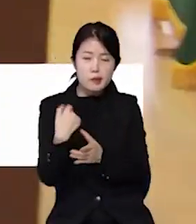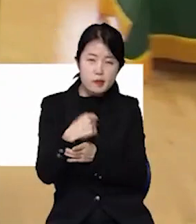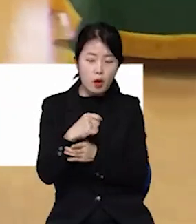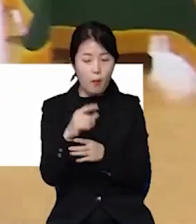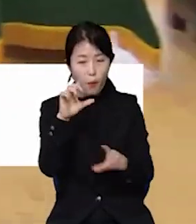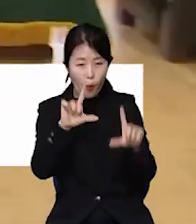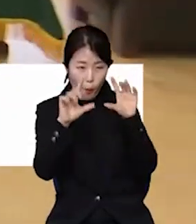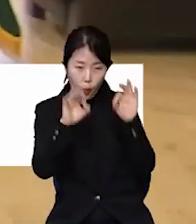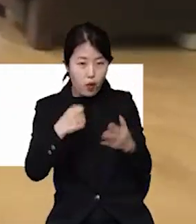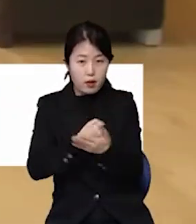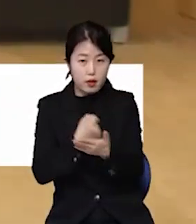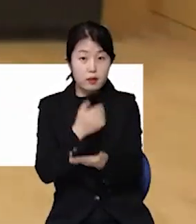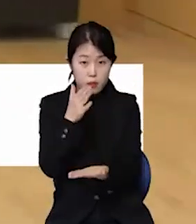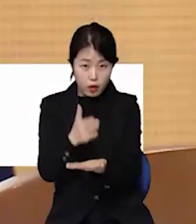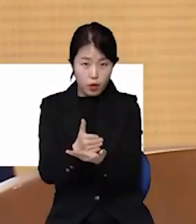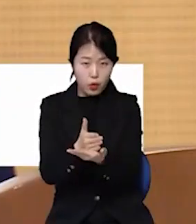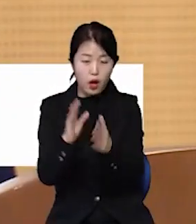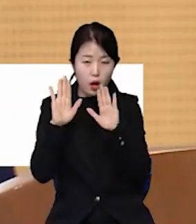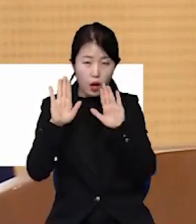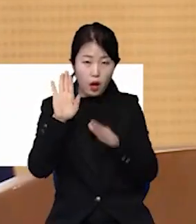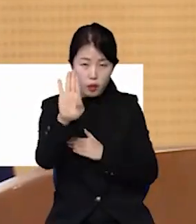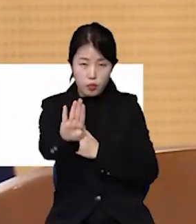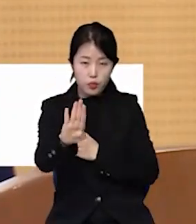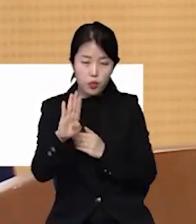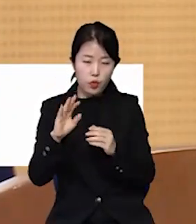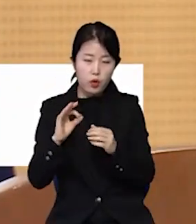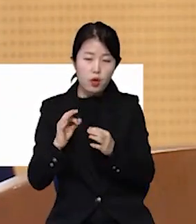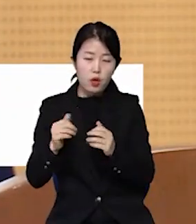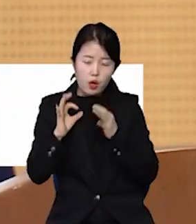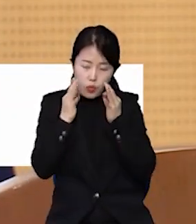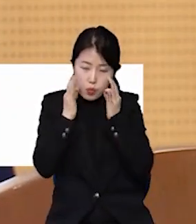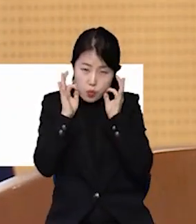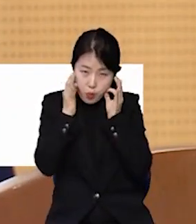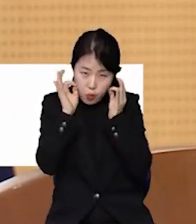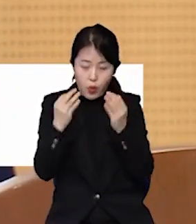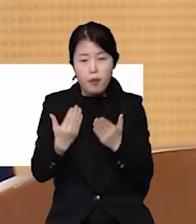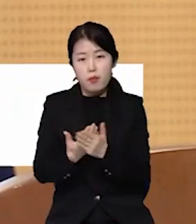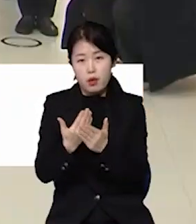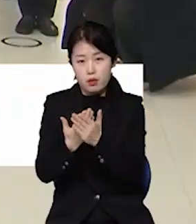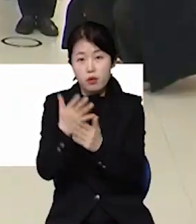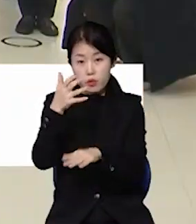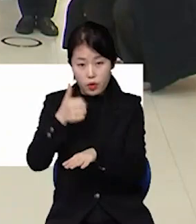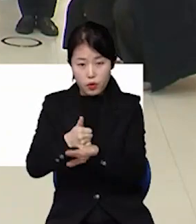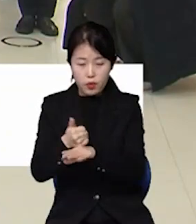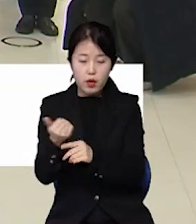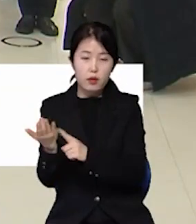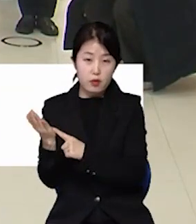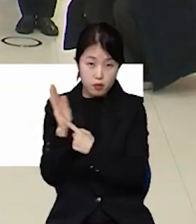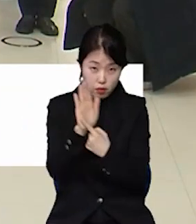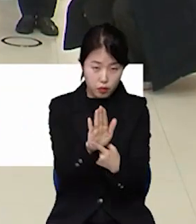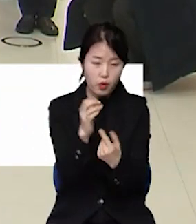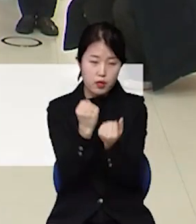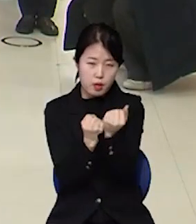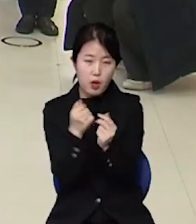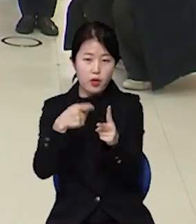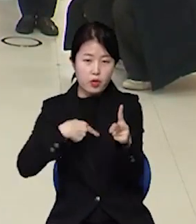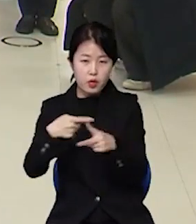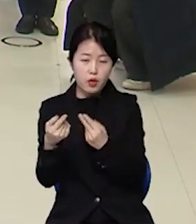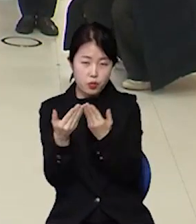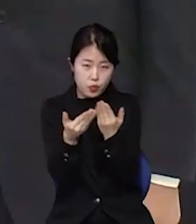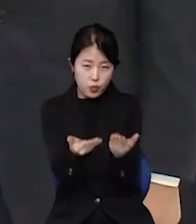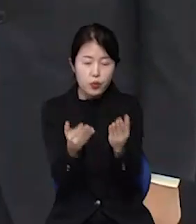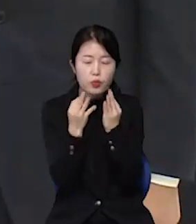좋은 재판을 구현하기 위한 노력을 지속해야 한다며 노력과 그 과정 등을 국민에게 설명하고 이해를 구하는